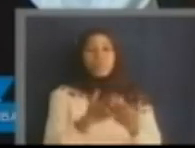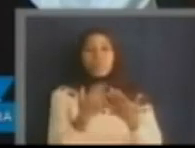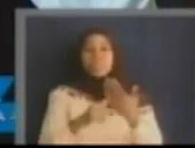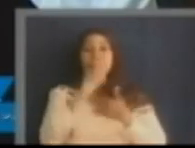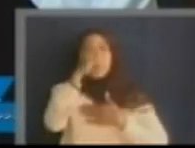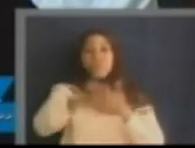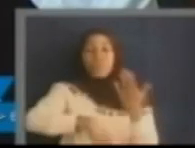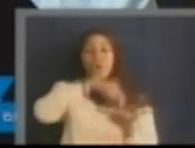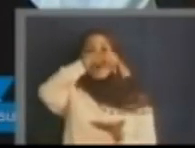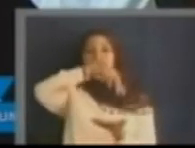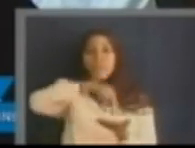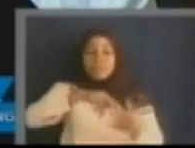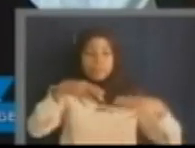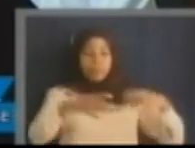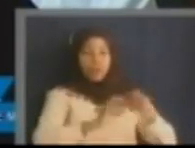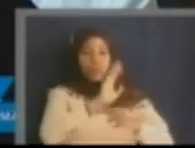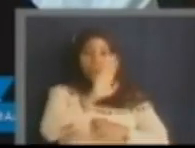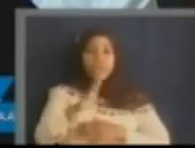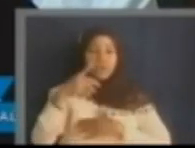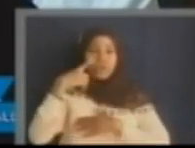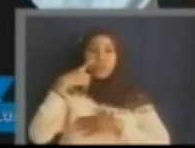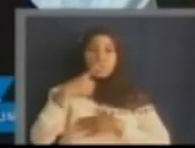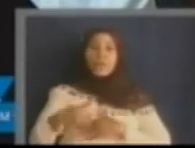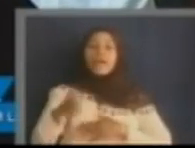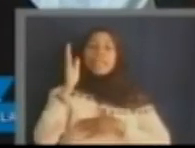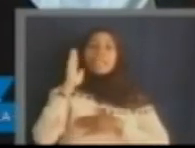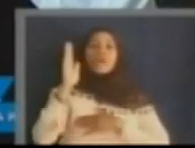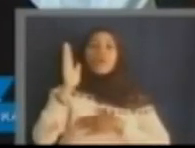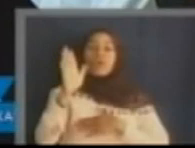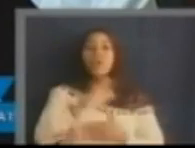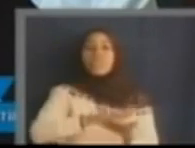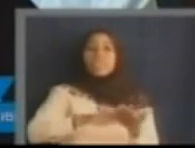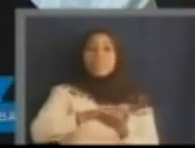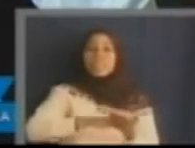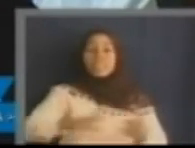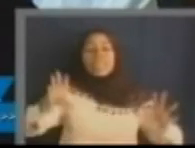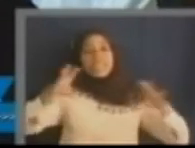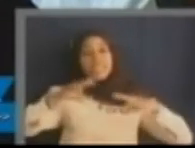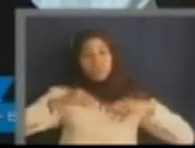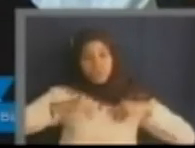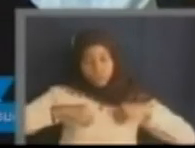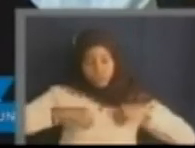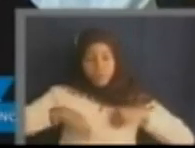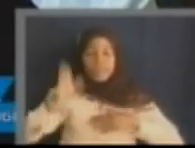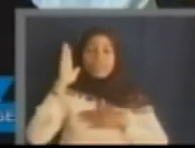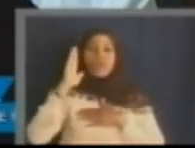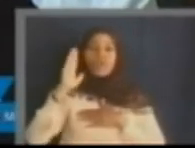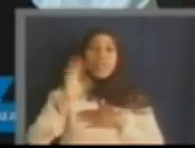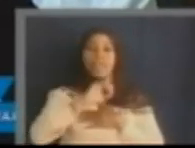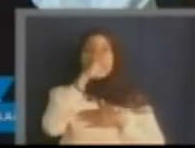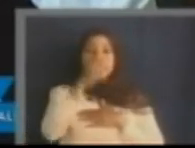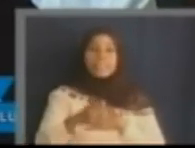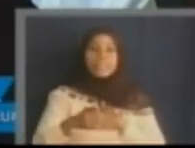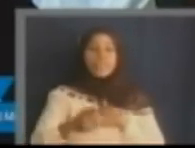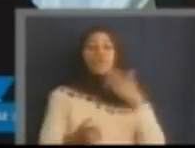kundi lako. Hebu tuangalie hoja za msingi na tuzisapoti hoja hizo kwa data ambazo tunazipua